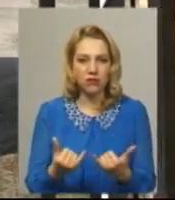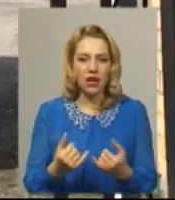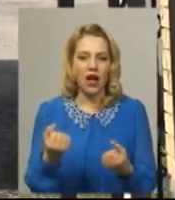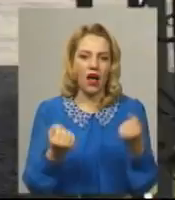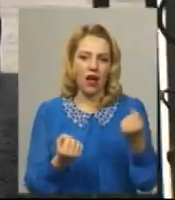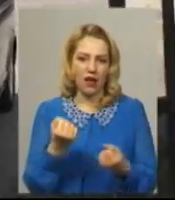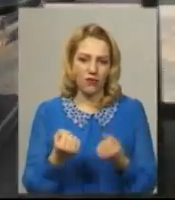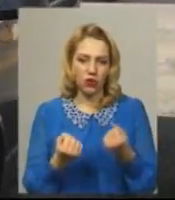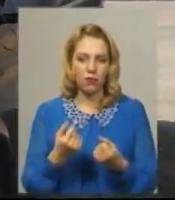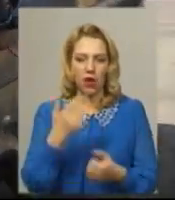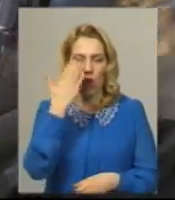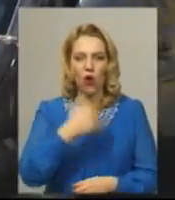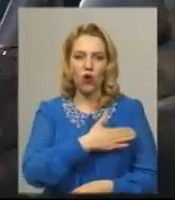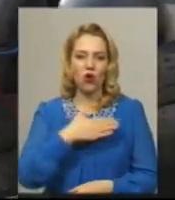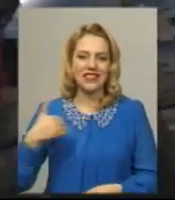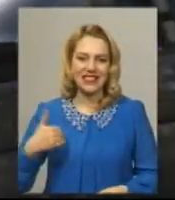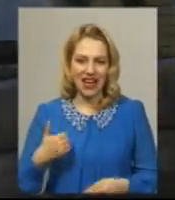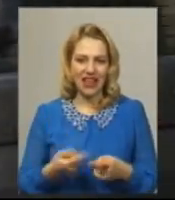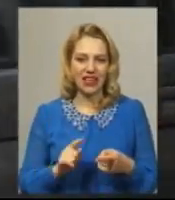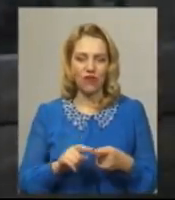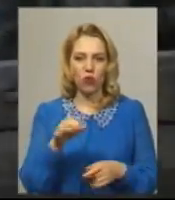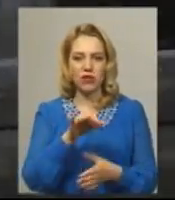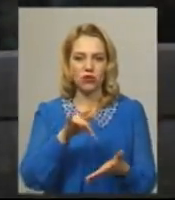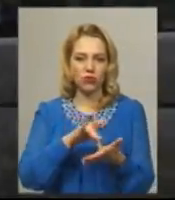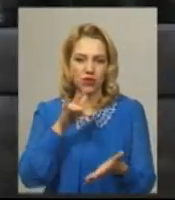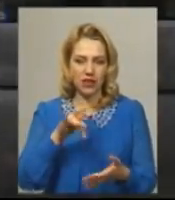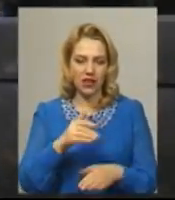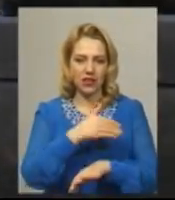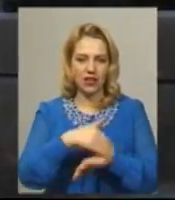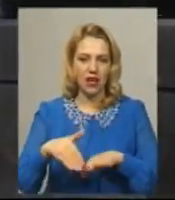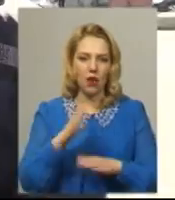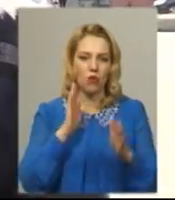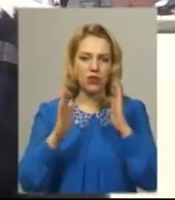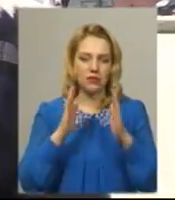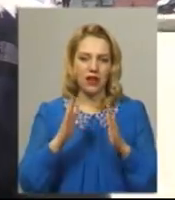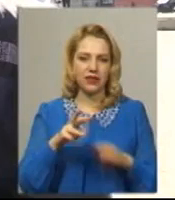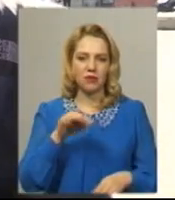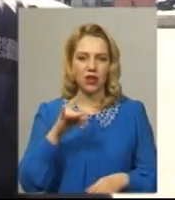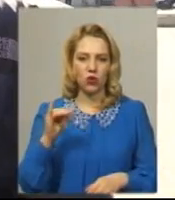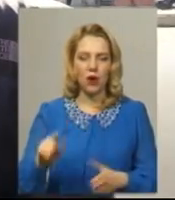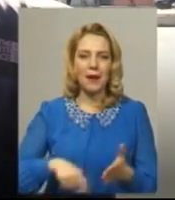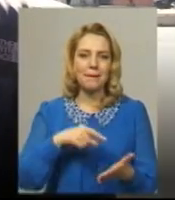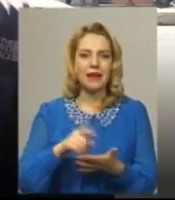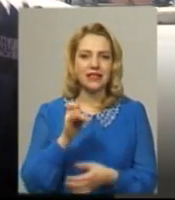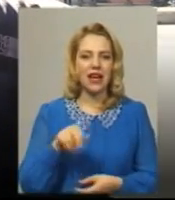з території костелу Хреста-Царя Всесвіту, що в обласному центрі на проспекті Миру. Містка рада